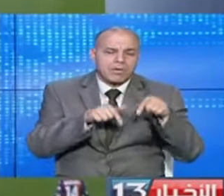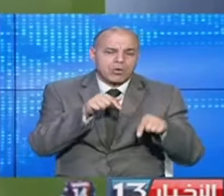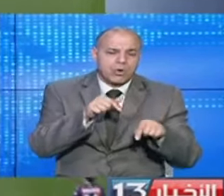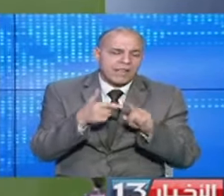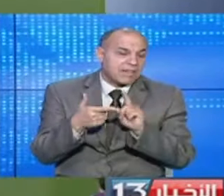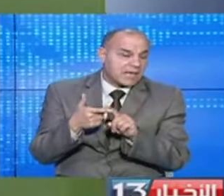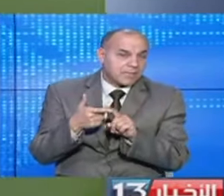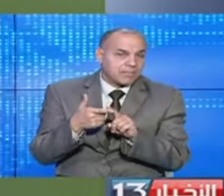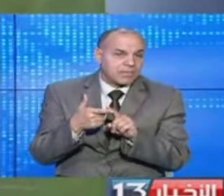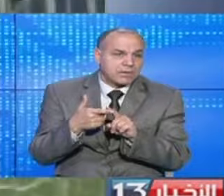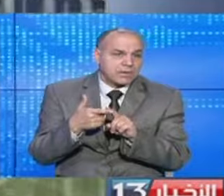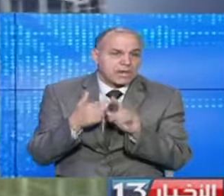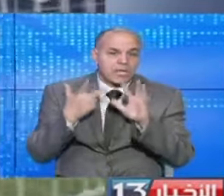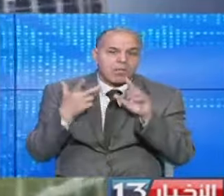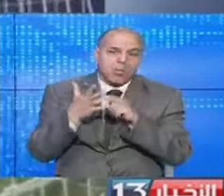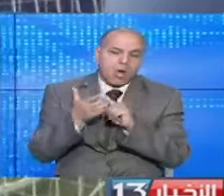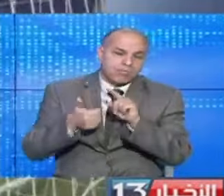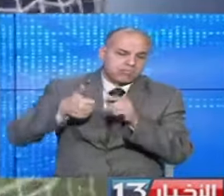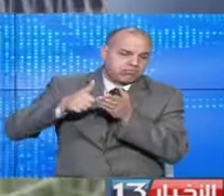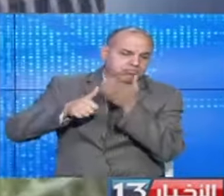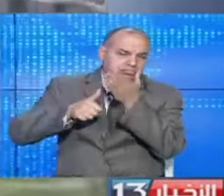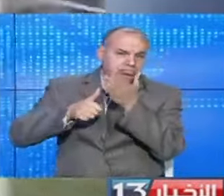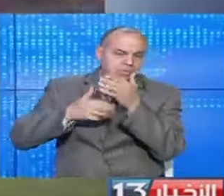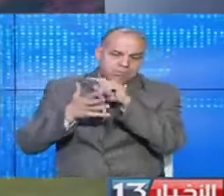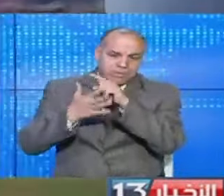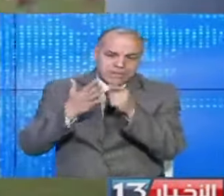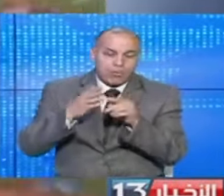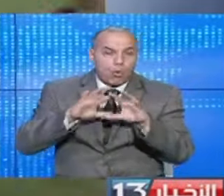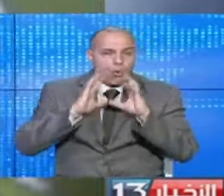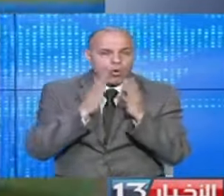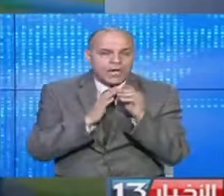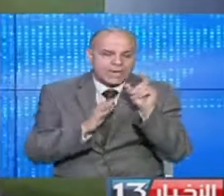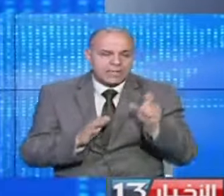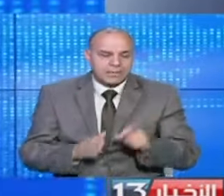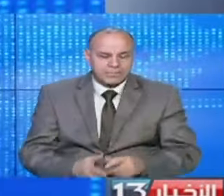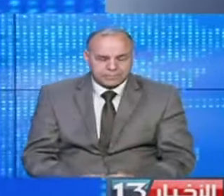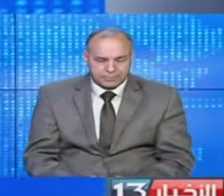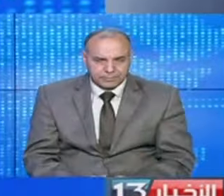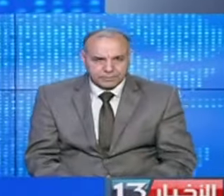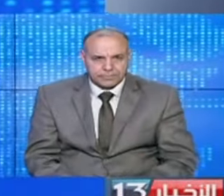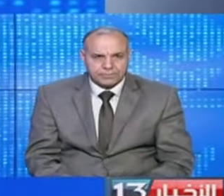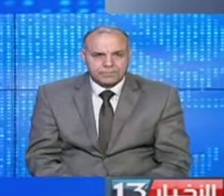المركز الثاني ب8 نقاط في الترتيب العام.